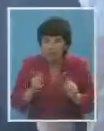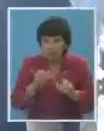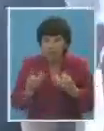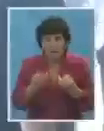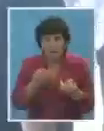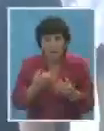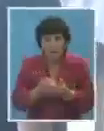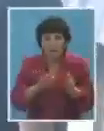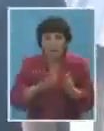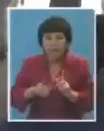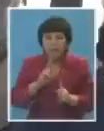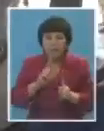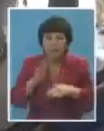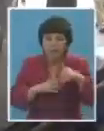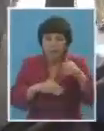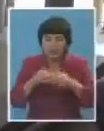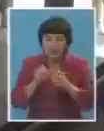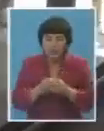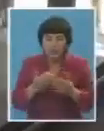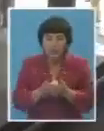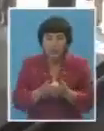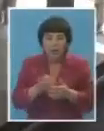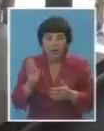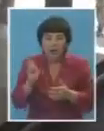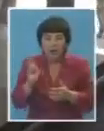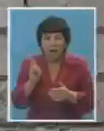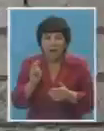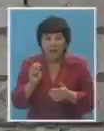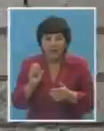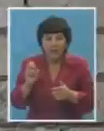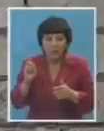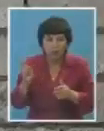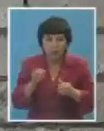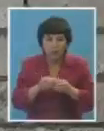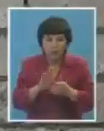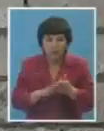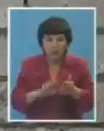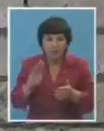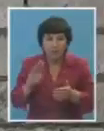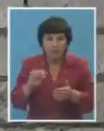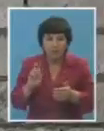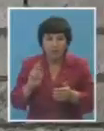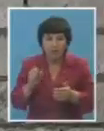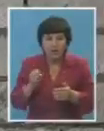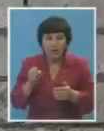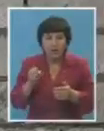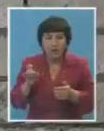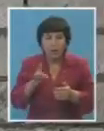талқыға салынды. Кейін семинардың практикалық бөлігі Хафиз шаруа қожалығында жалғасты. Осы Жаңғала ауданында бірінші ақбасты